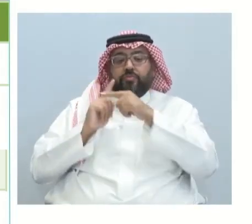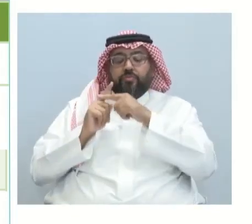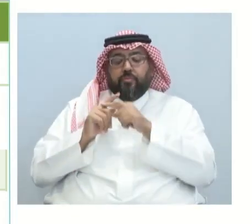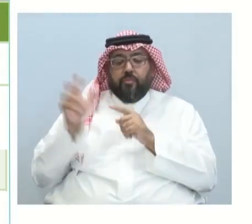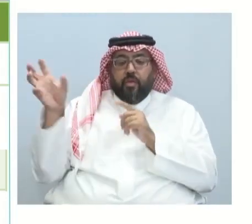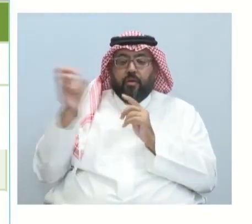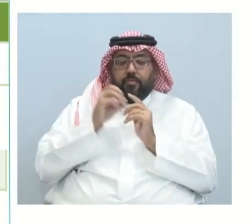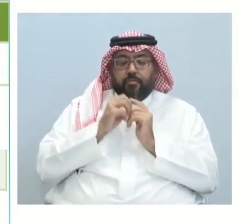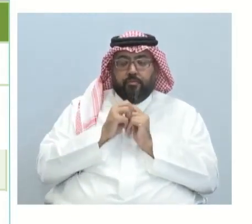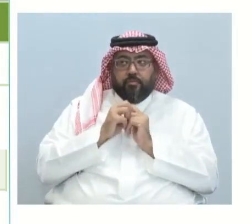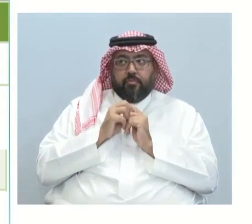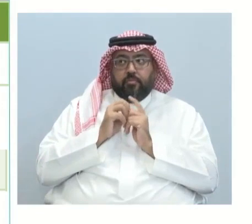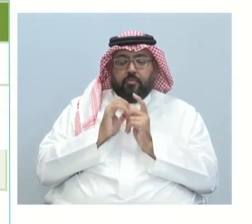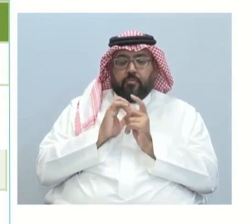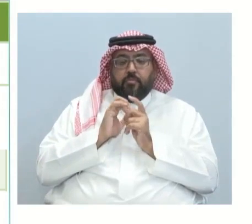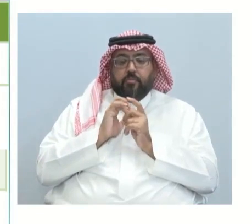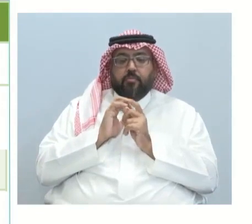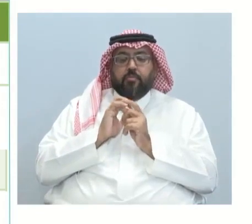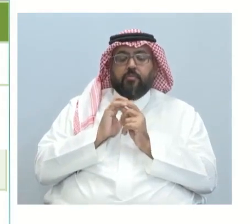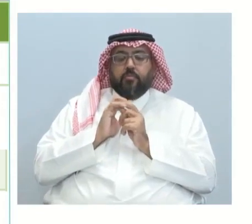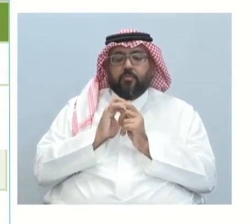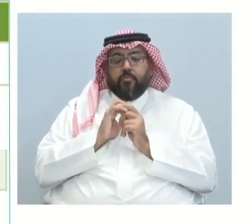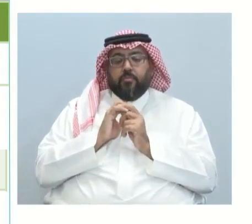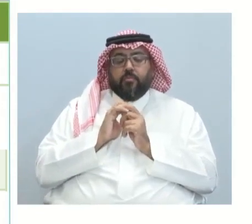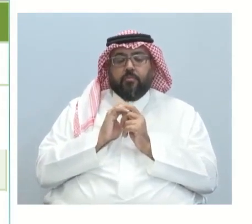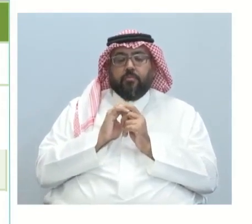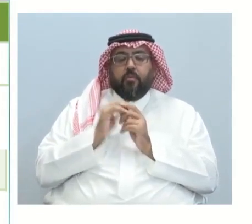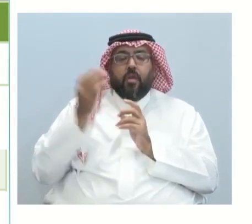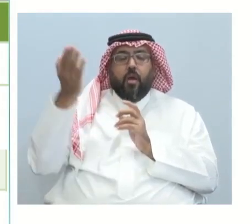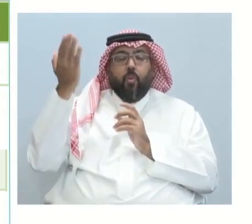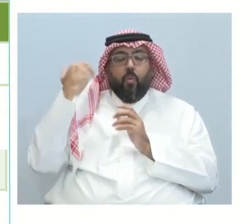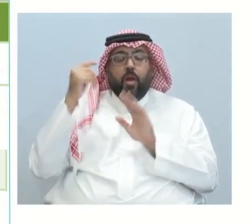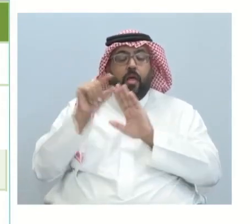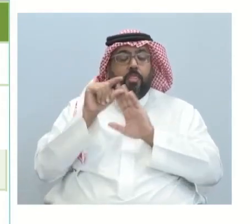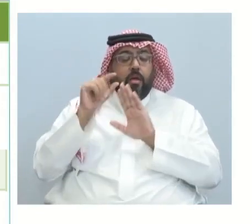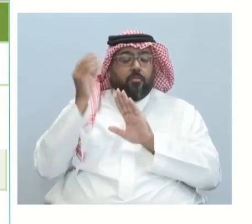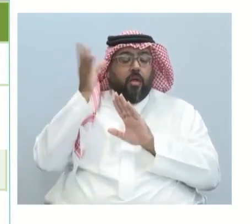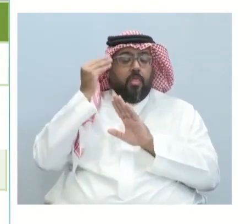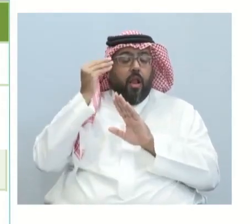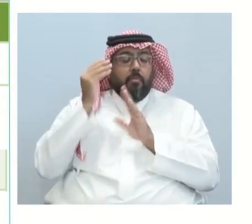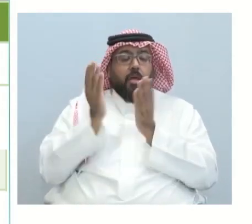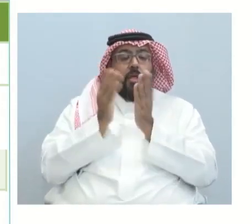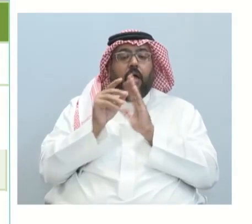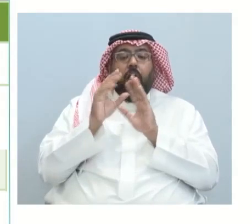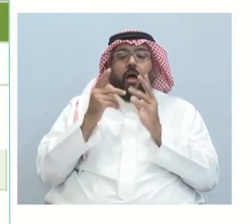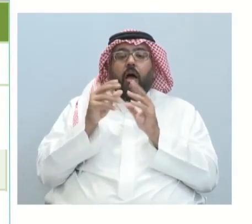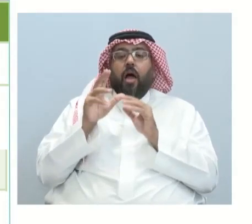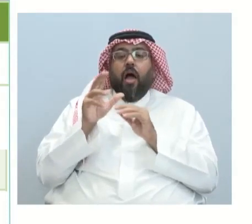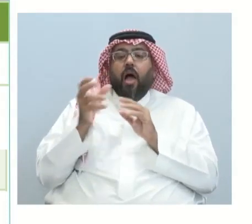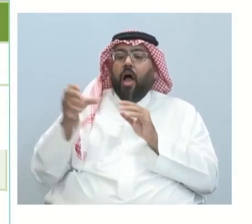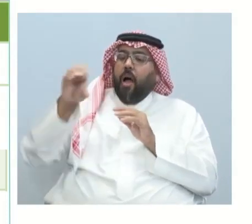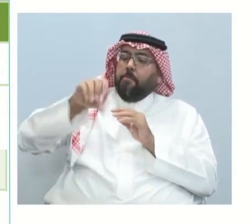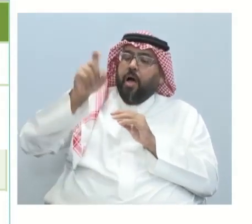بالنسبه لتعريف النماذج التي اخذناها سابقا في ايش في تعريف الاحماض